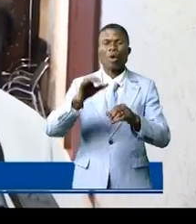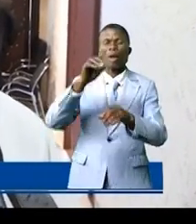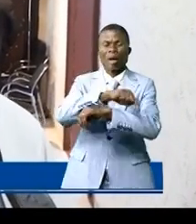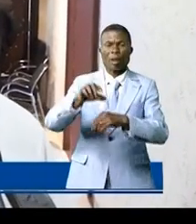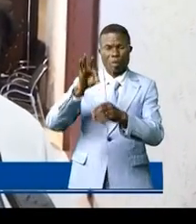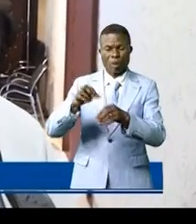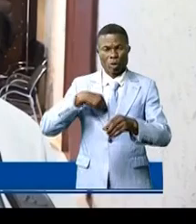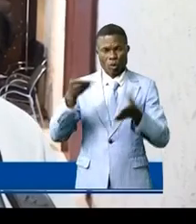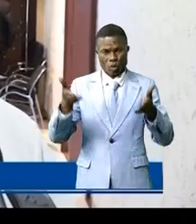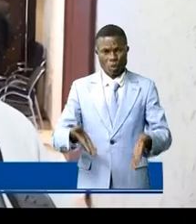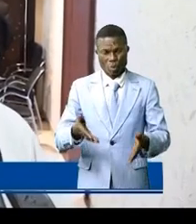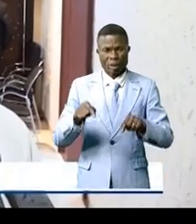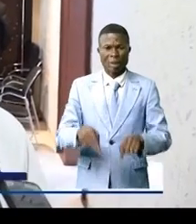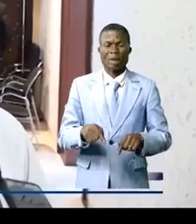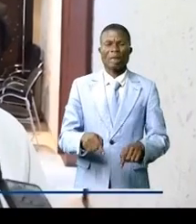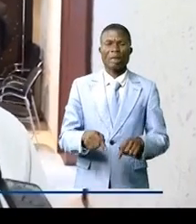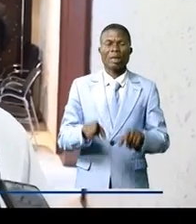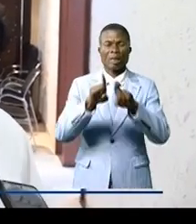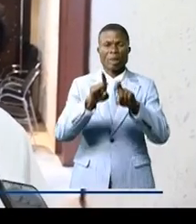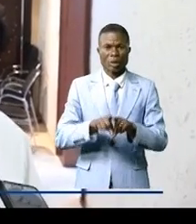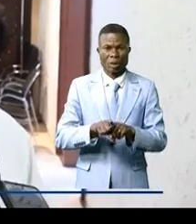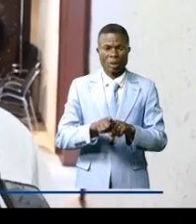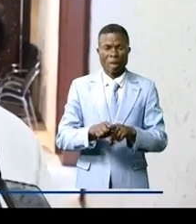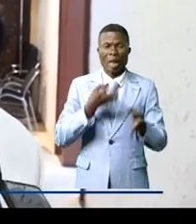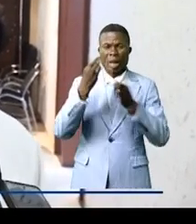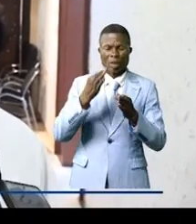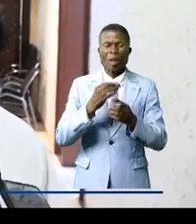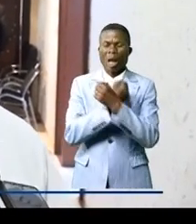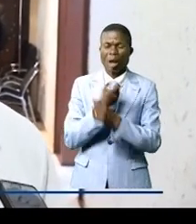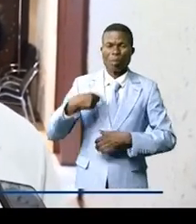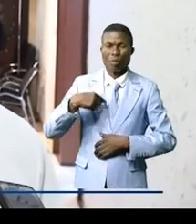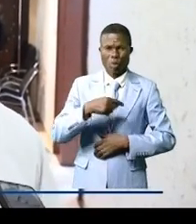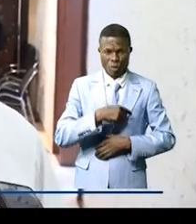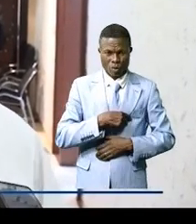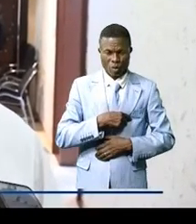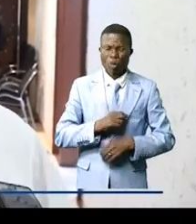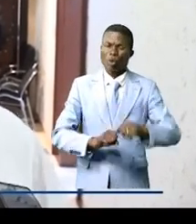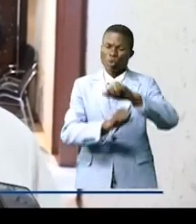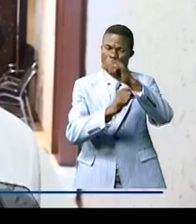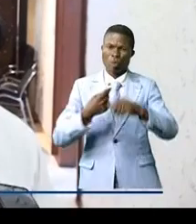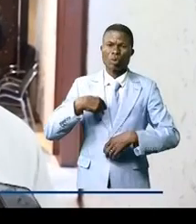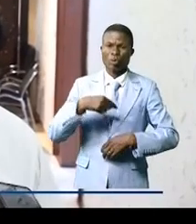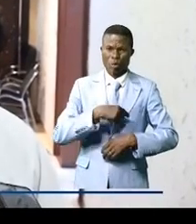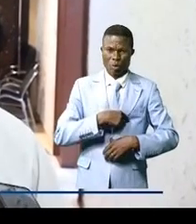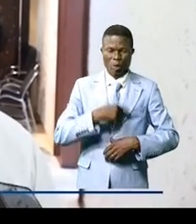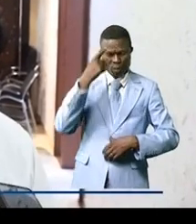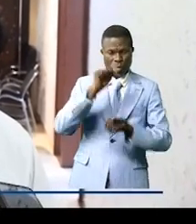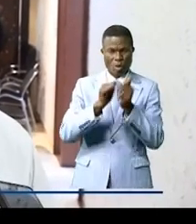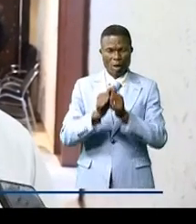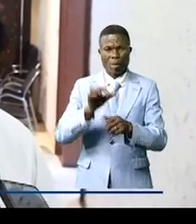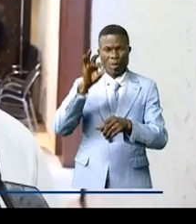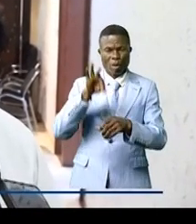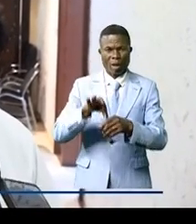sommes ici, de notre présence et d'exprimer notre solidarité et le support du processus démocratique